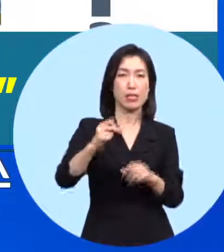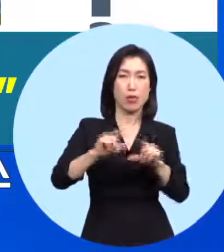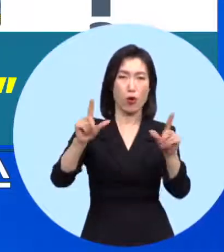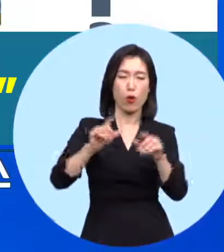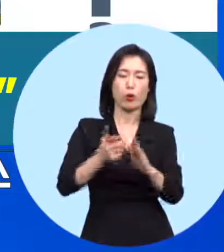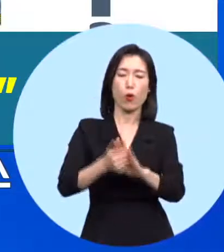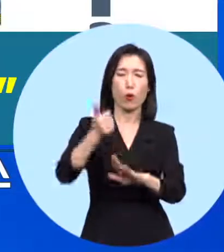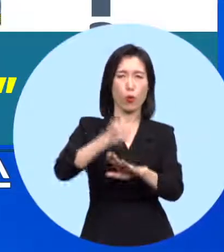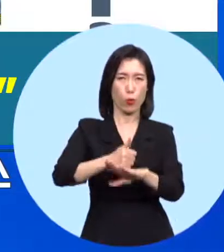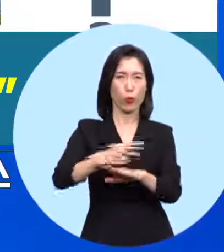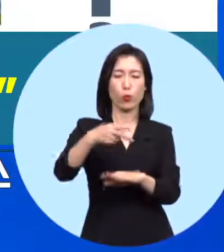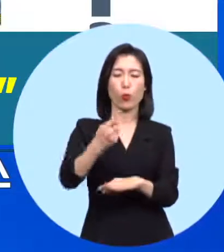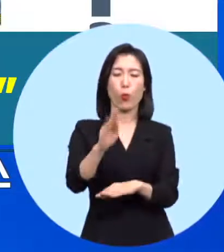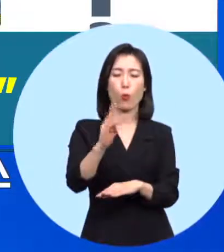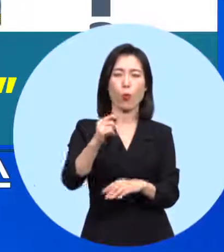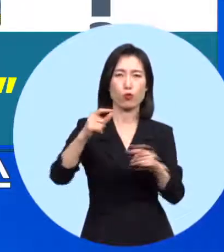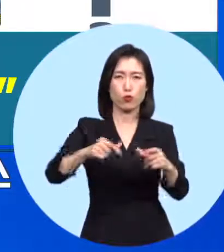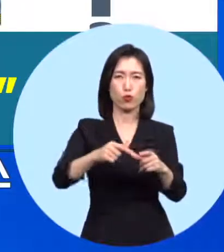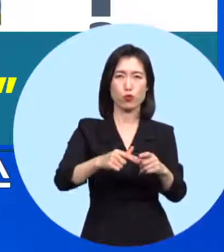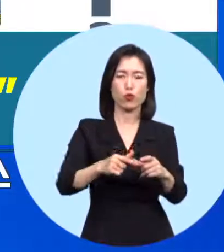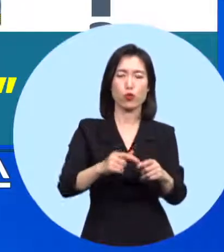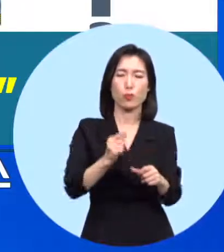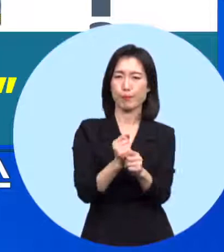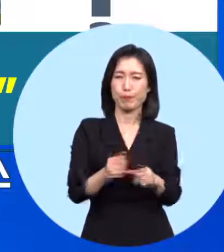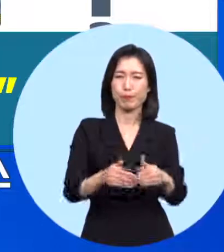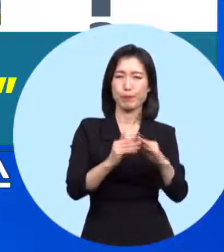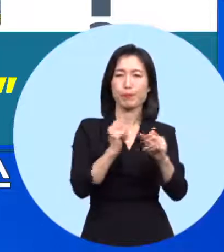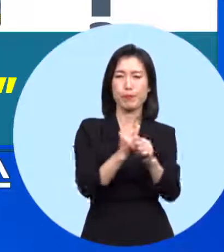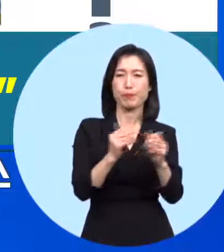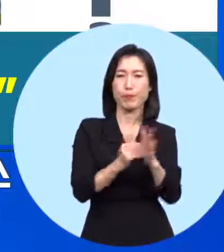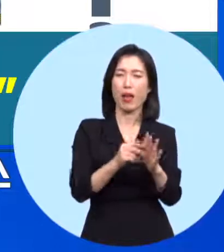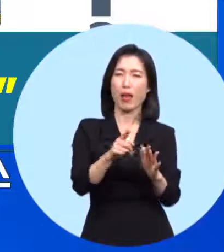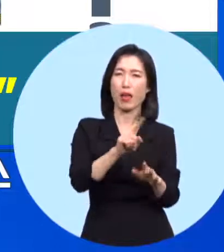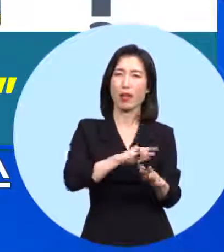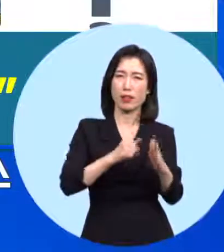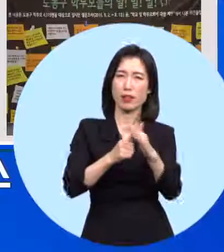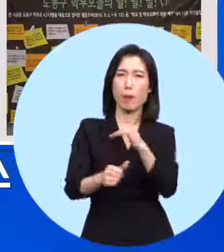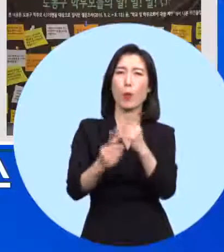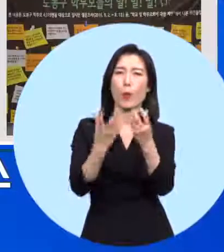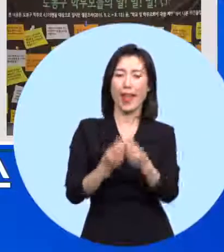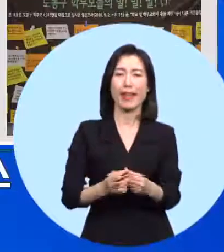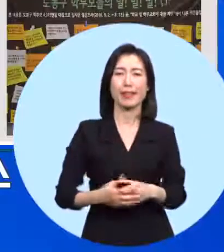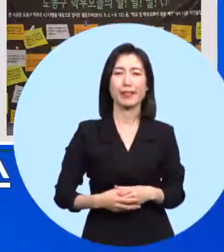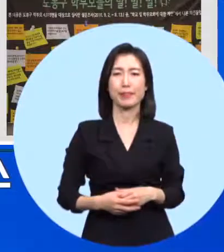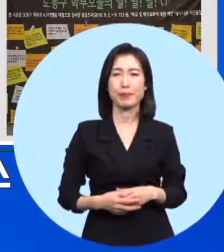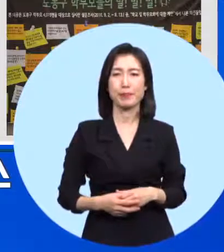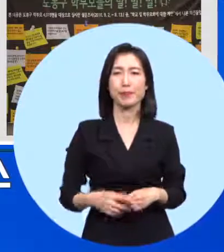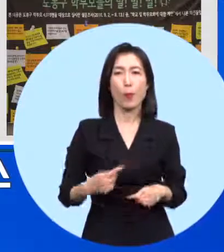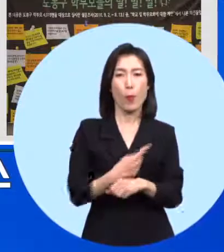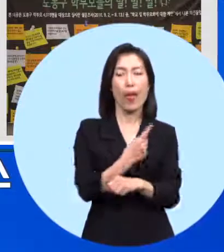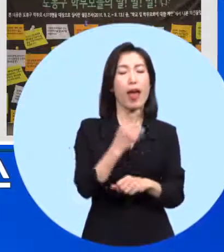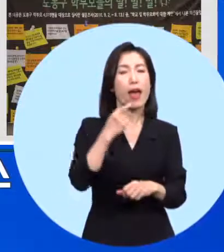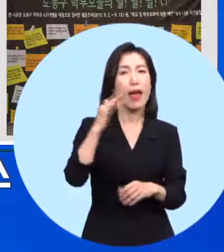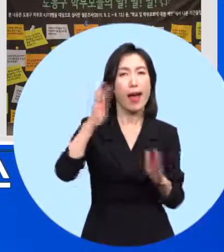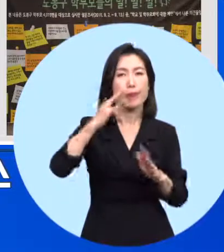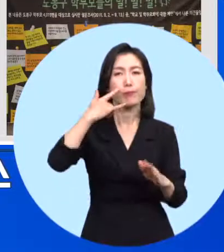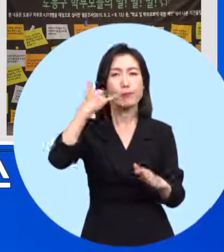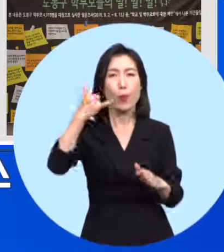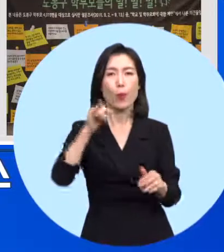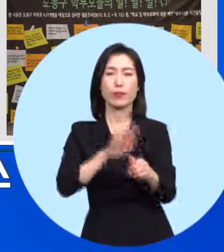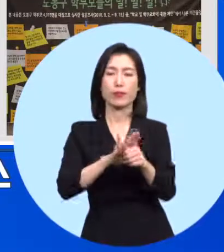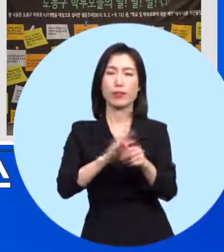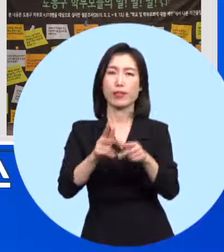2017년도에 도봉구에 건립되게 됐습니다. 매우 대표적인 사례이기도 합니다. 이외에도 학부모 지원 사업이